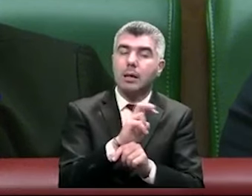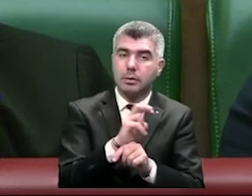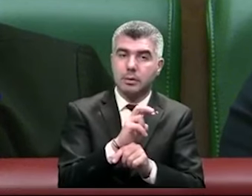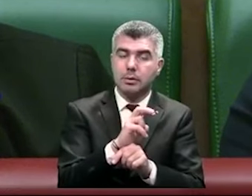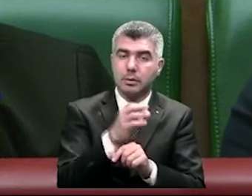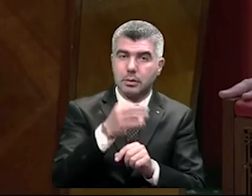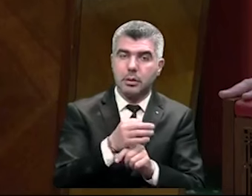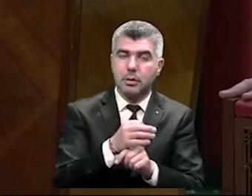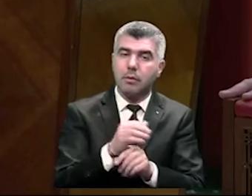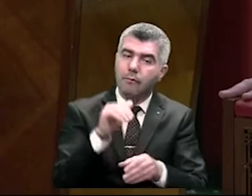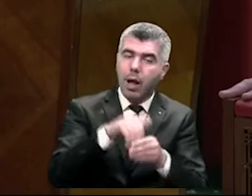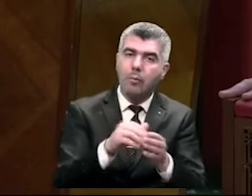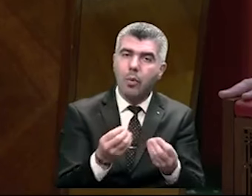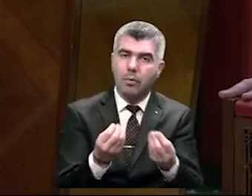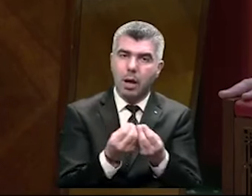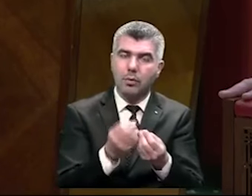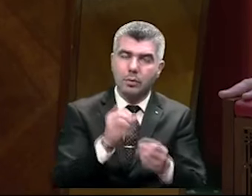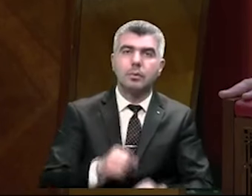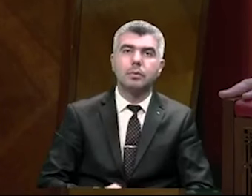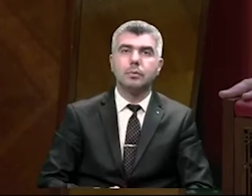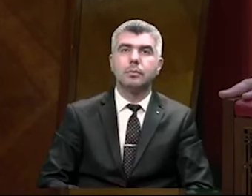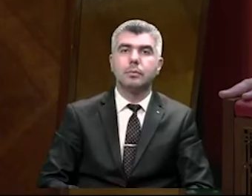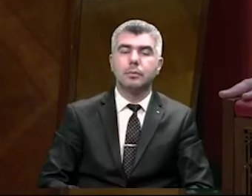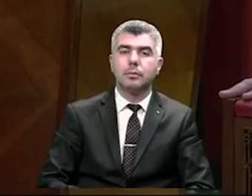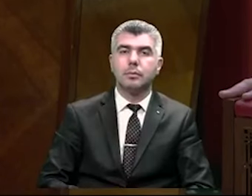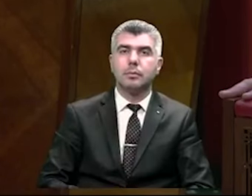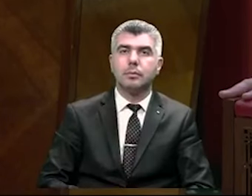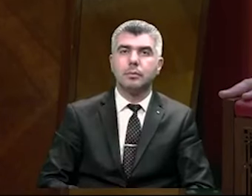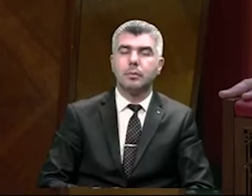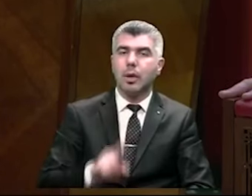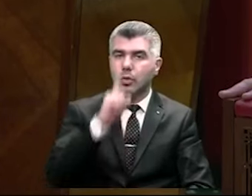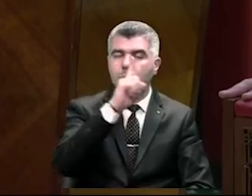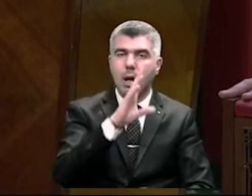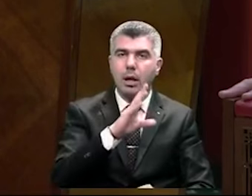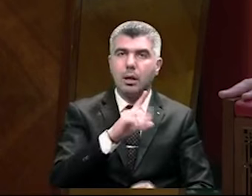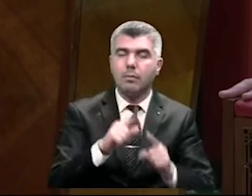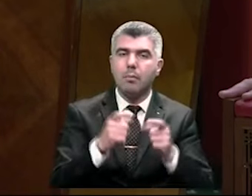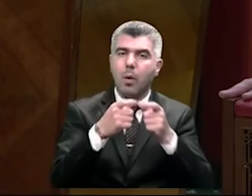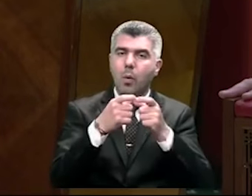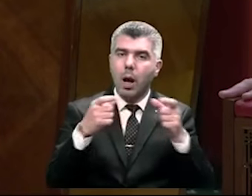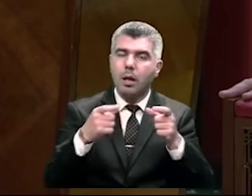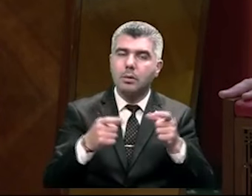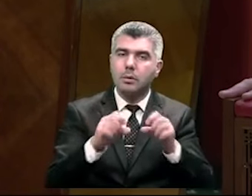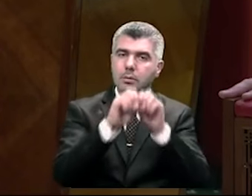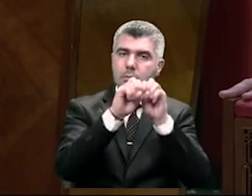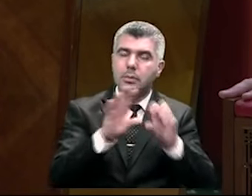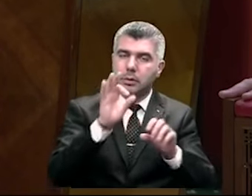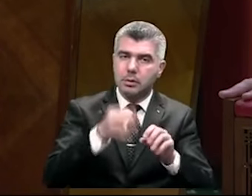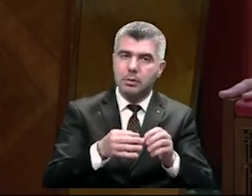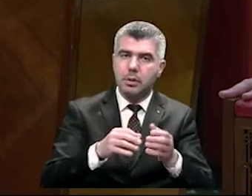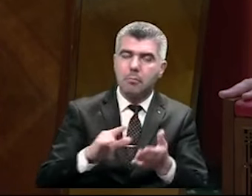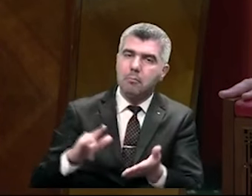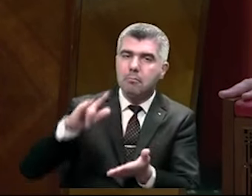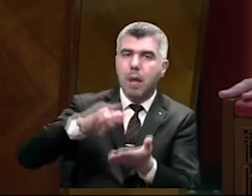يكونوا داخلين في هذ القضيه هذه و يعني نطمح باش نوسع هذ التجربه الايجابيه لبعض